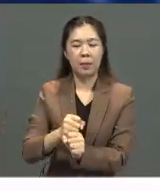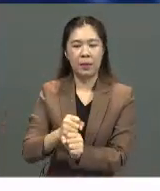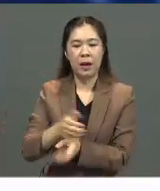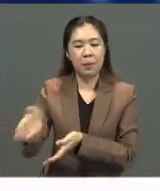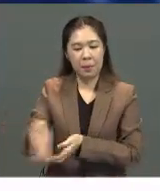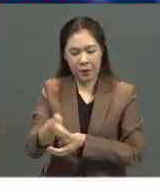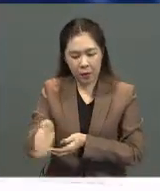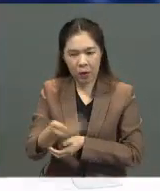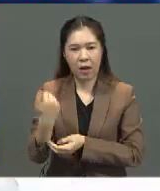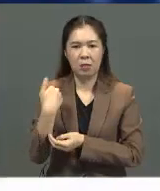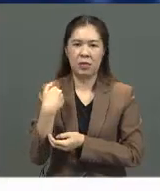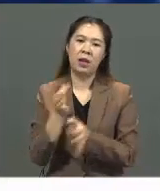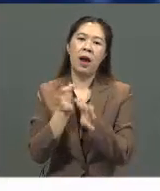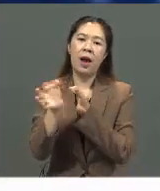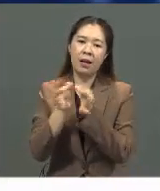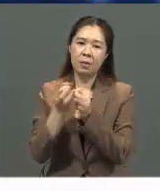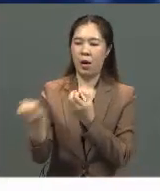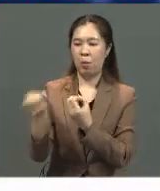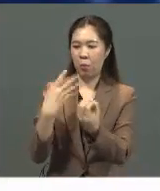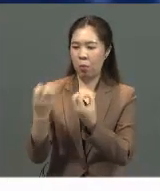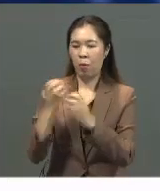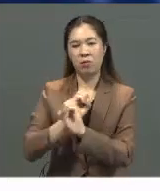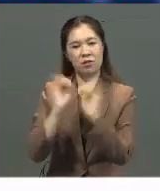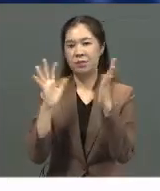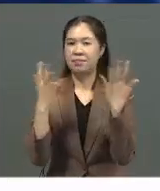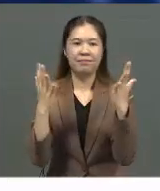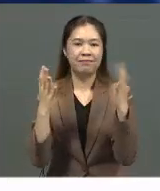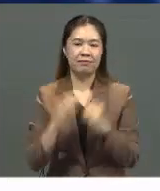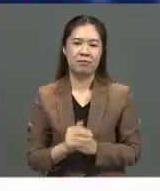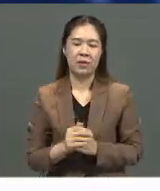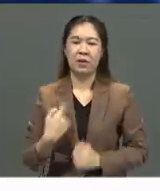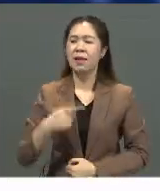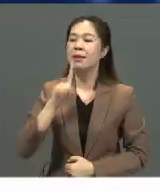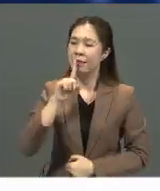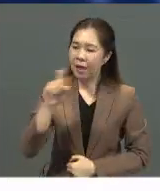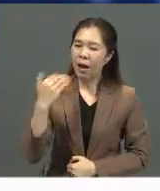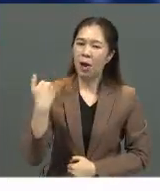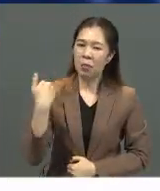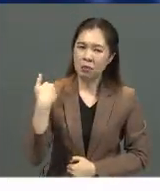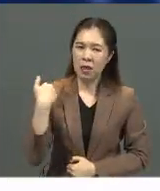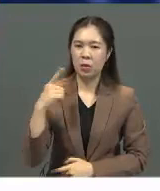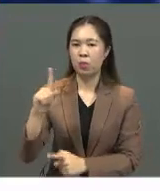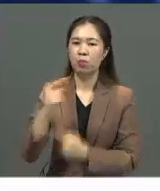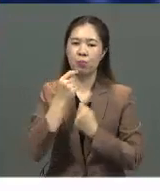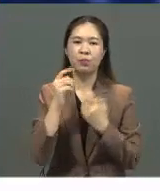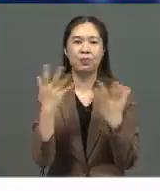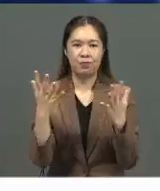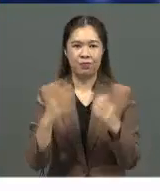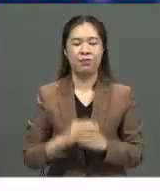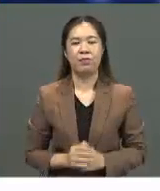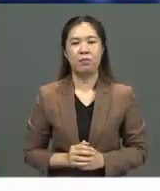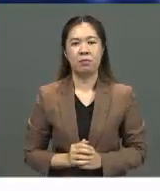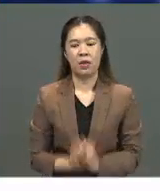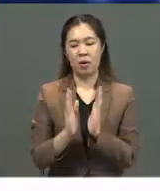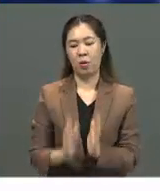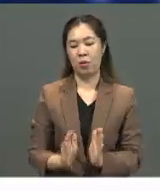านไม่สามารถจะชี้แจงให้ความชัดเจนกับทางชาวบ้านได้มีการสอบถามท่านก็บ่ายเบี่ยงนะครับตอนนี้ชาวบ้านหลายท่